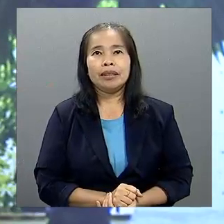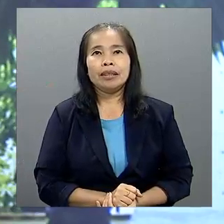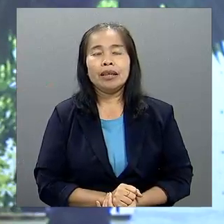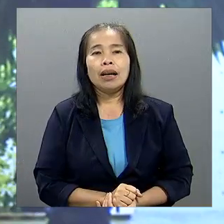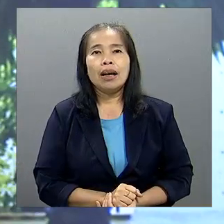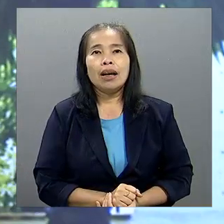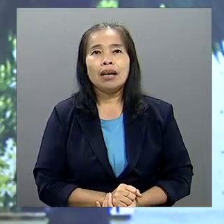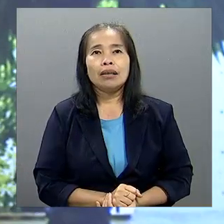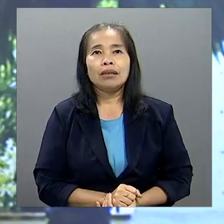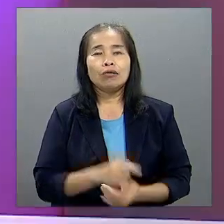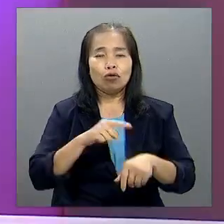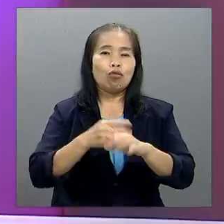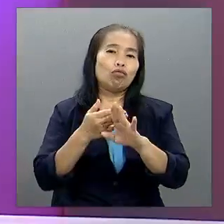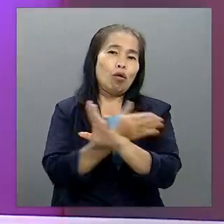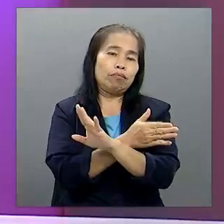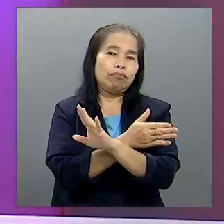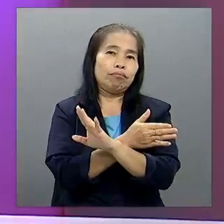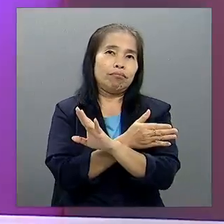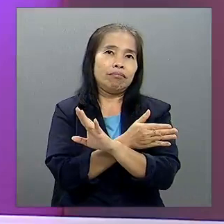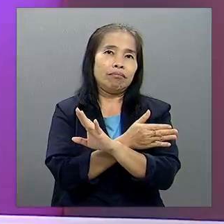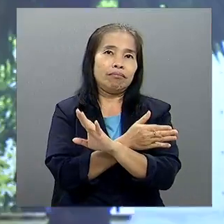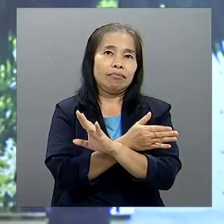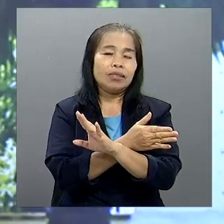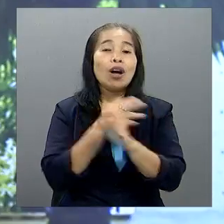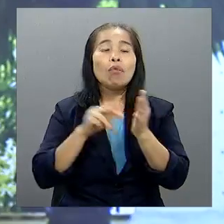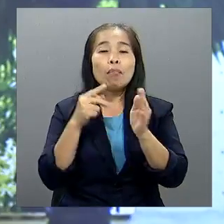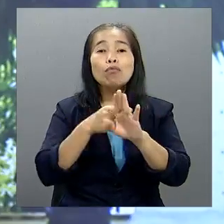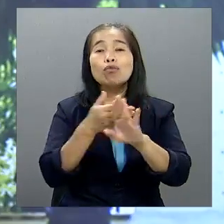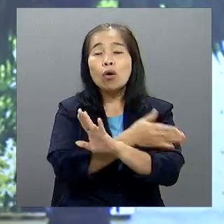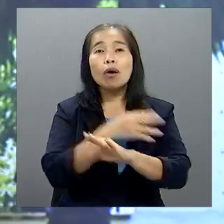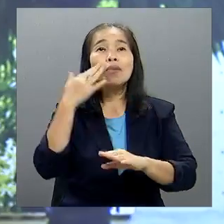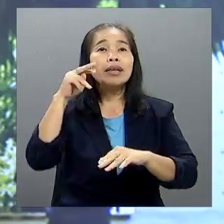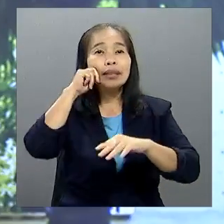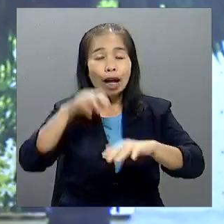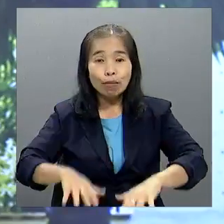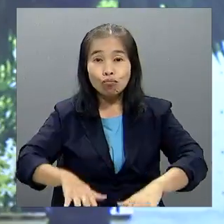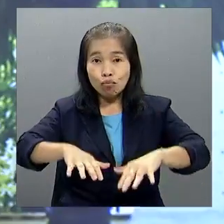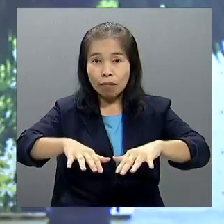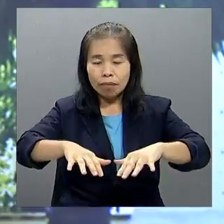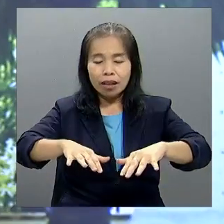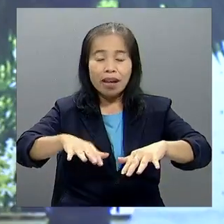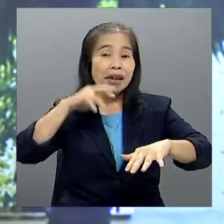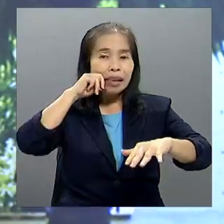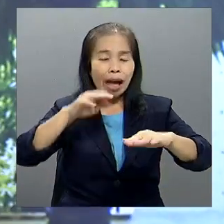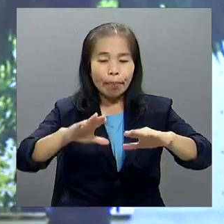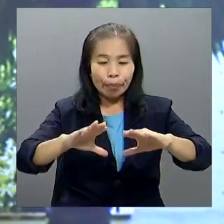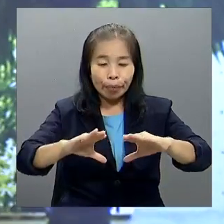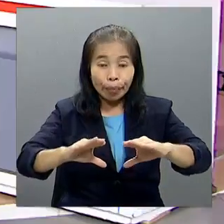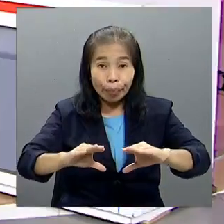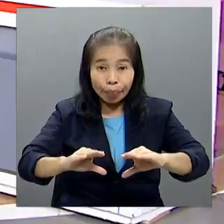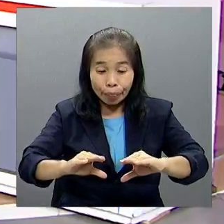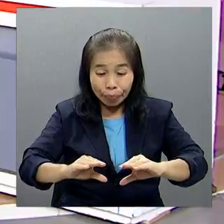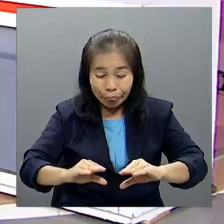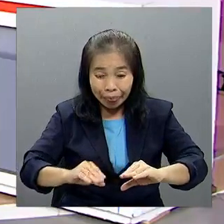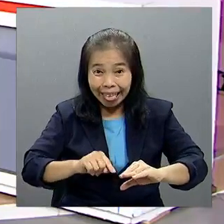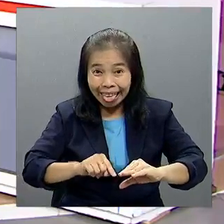ลด อ๋อหมายถึงว่าล้างก็แตก ใช่ค่ะคือหมายว่าช่วงที่แบบน้ำมันแฉะยังมีโคลนอยู่เนี่ยค่ะก็ดันออกไปเลยไงค่ะ เพราะต้องรอแห้งแล้ว